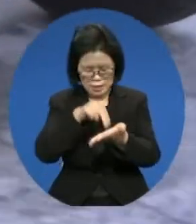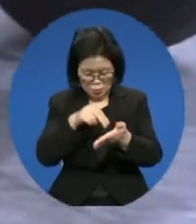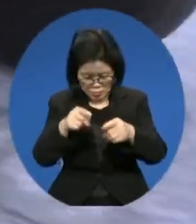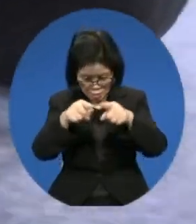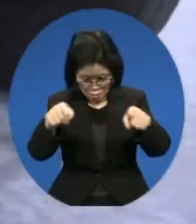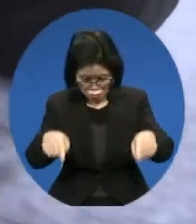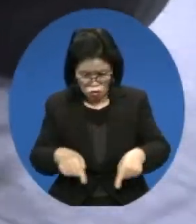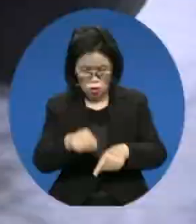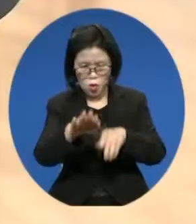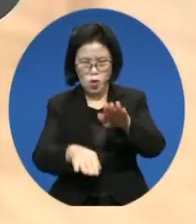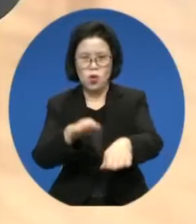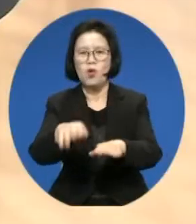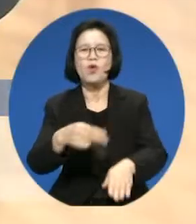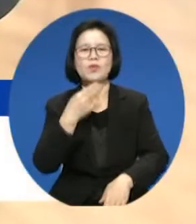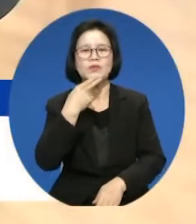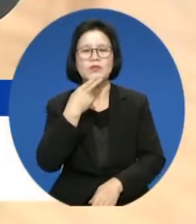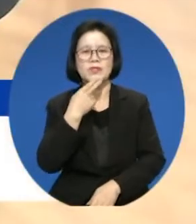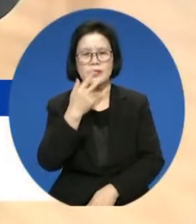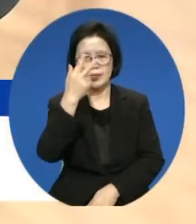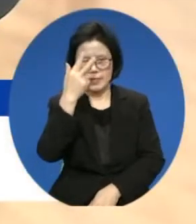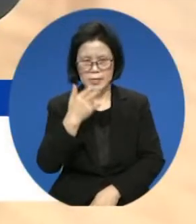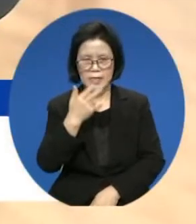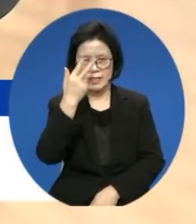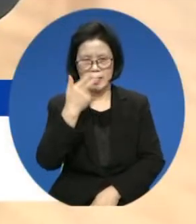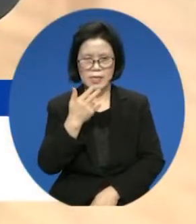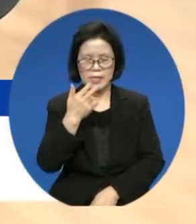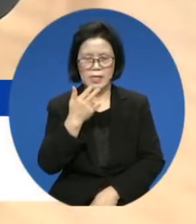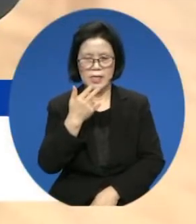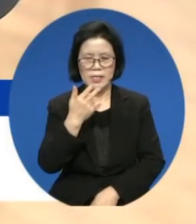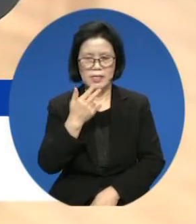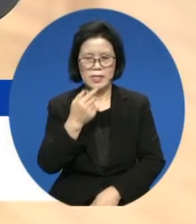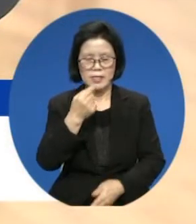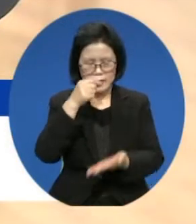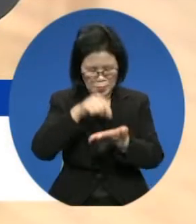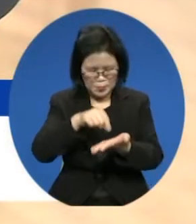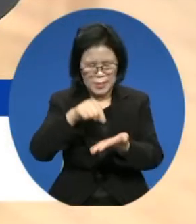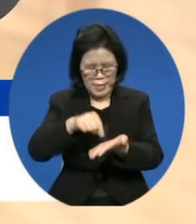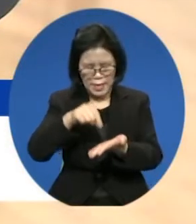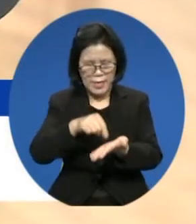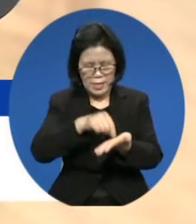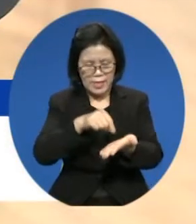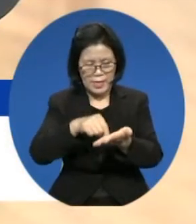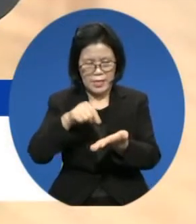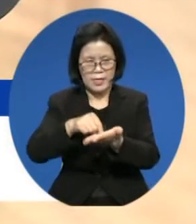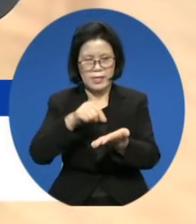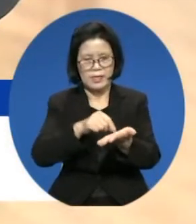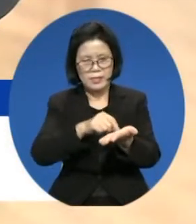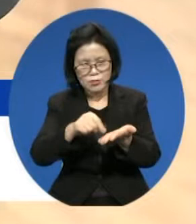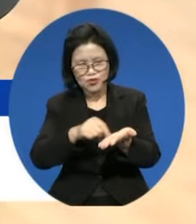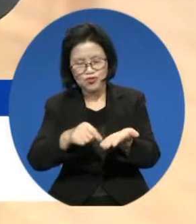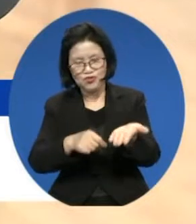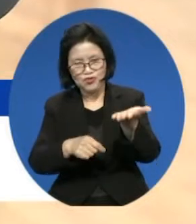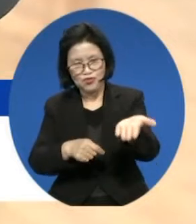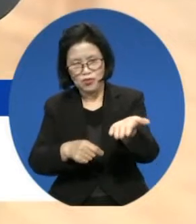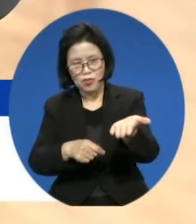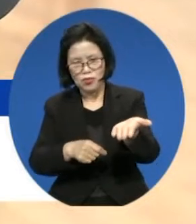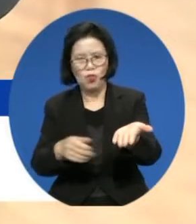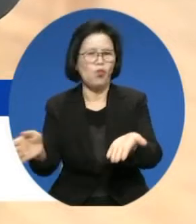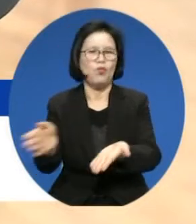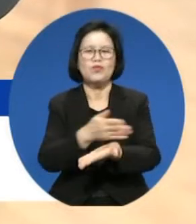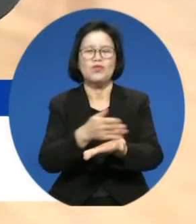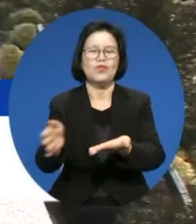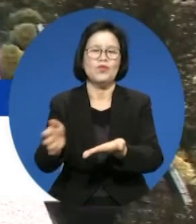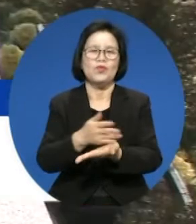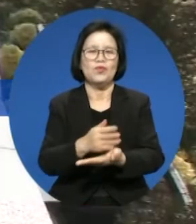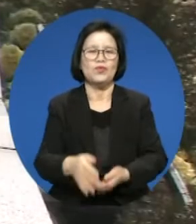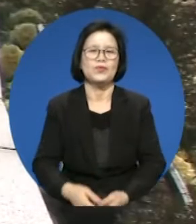없습니다 주엽 장인들을 같 거야 나 죽 써가지고 으 해 교회들은 문제 그 너 없던